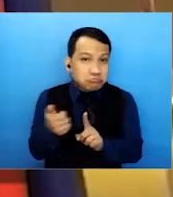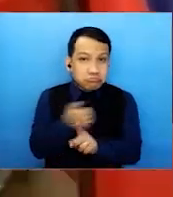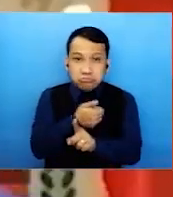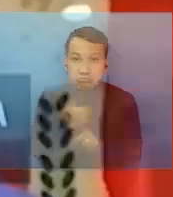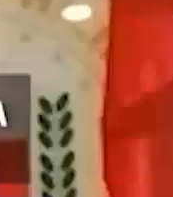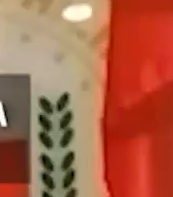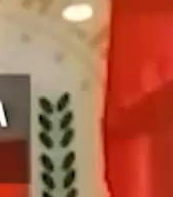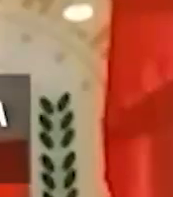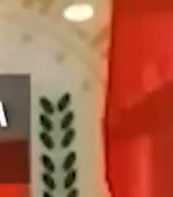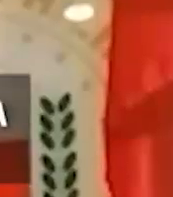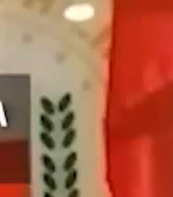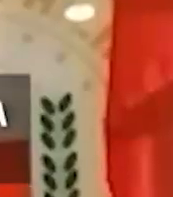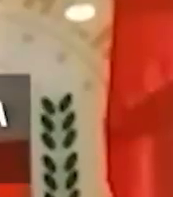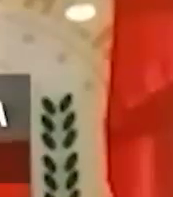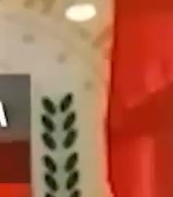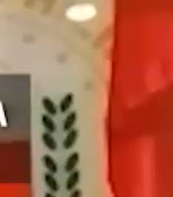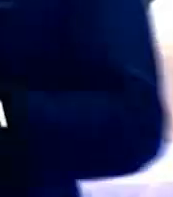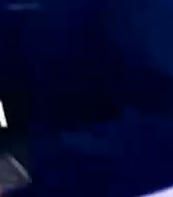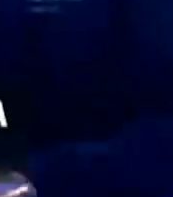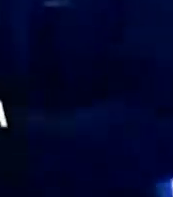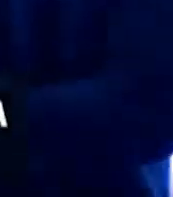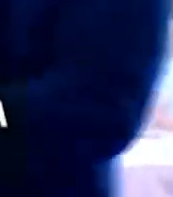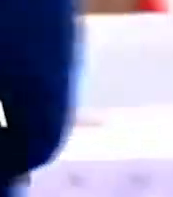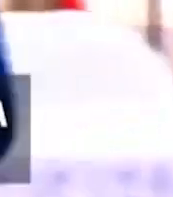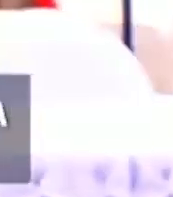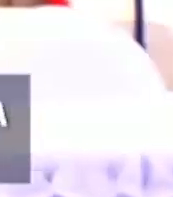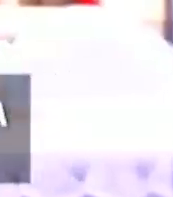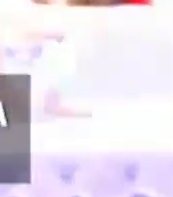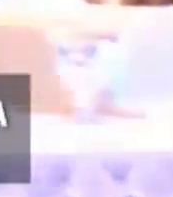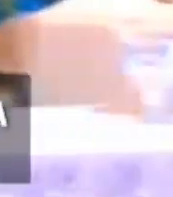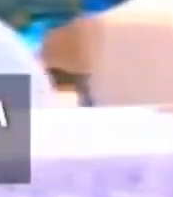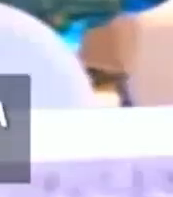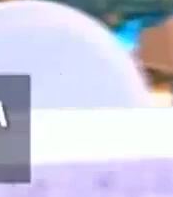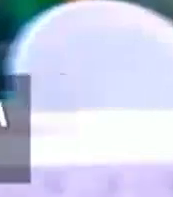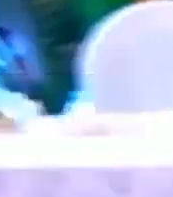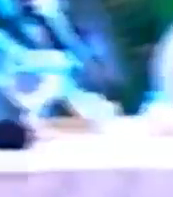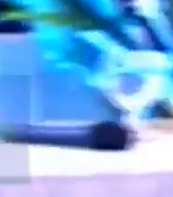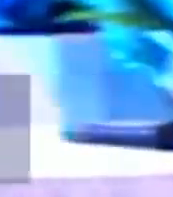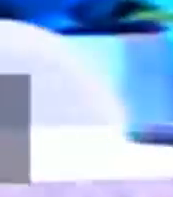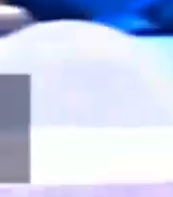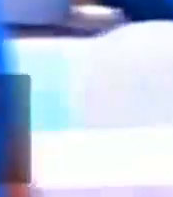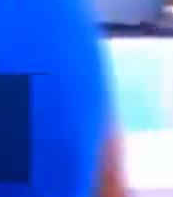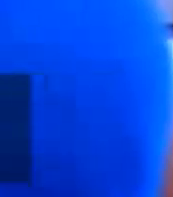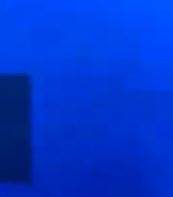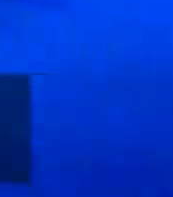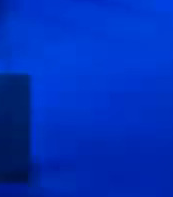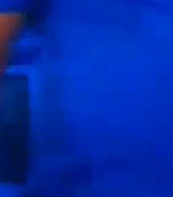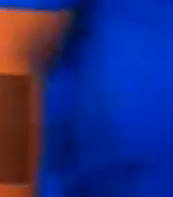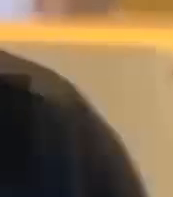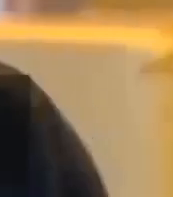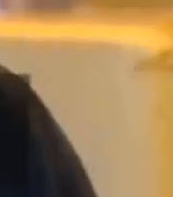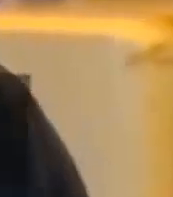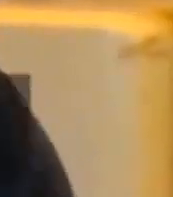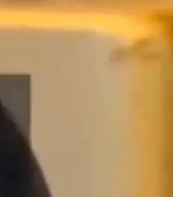si Secretary Cose, dahil gusto niyang magkaroon ng position. Actually, gusto pa niyang